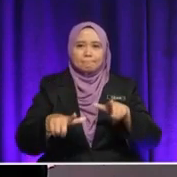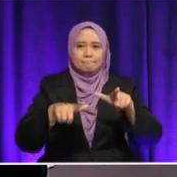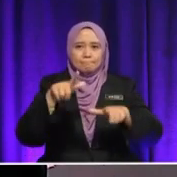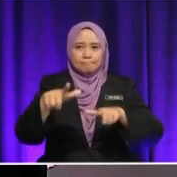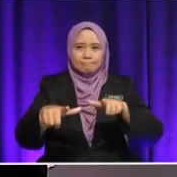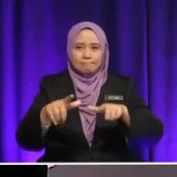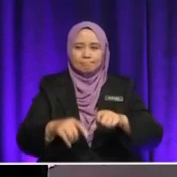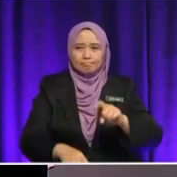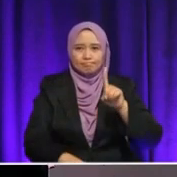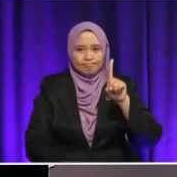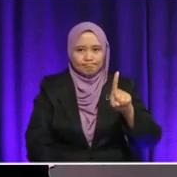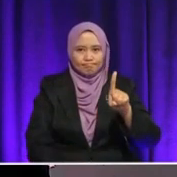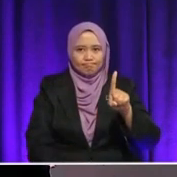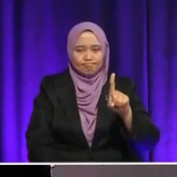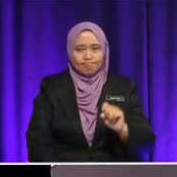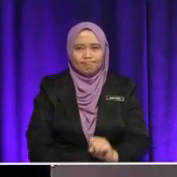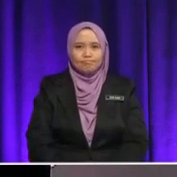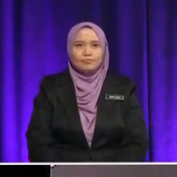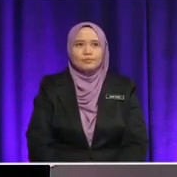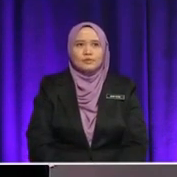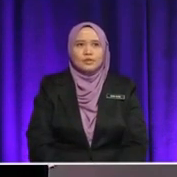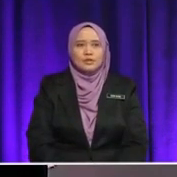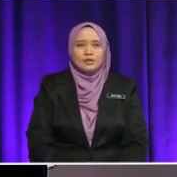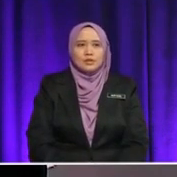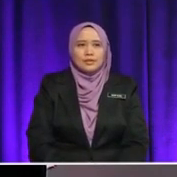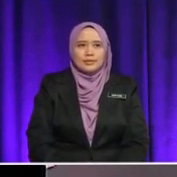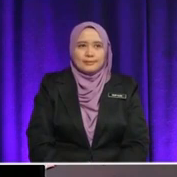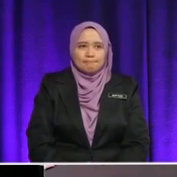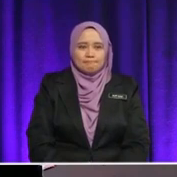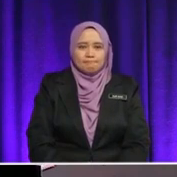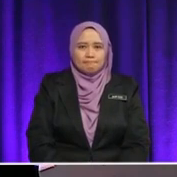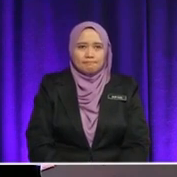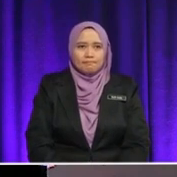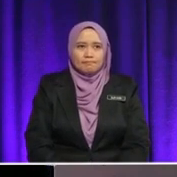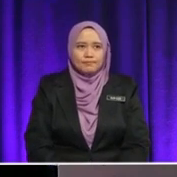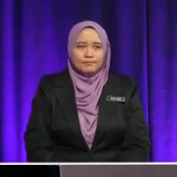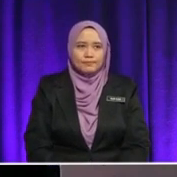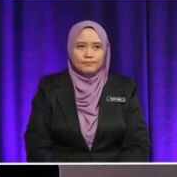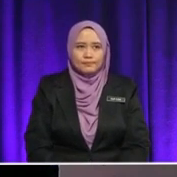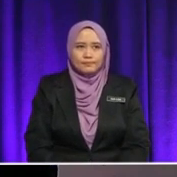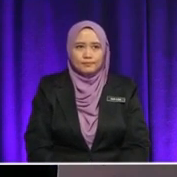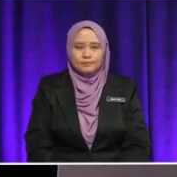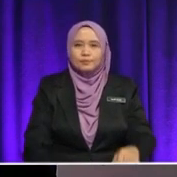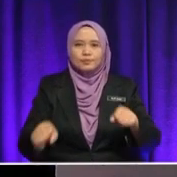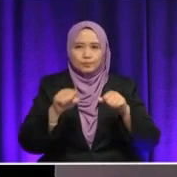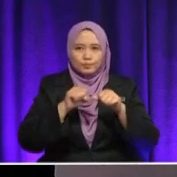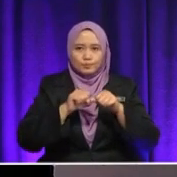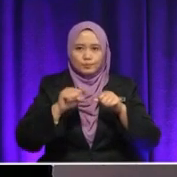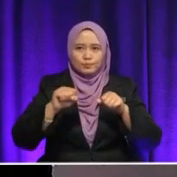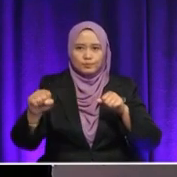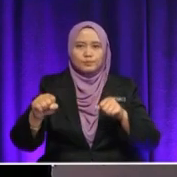umum MPV yang pertama yang pertama tahun 1955 Ok yang pertama adalah